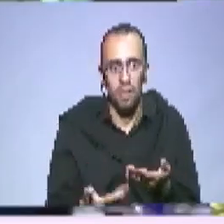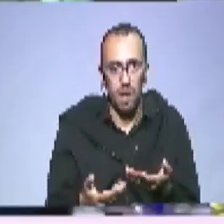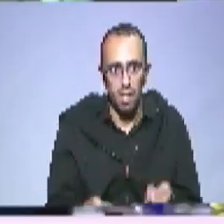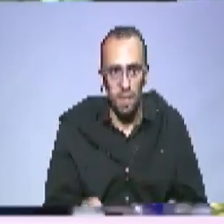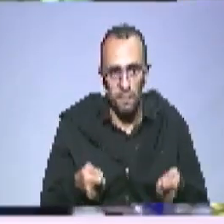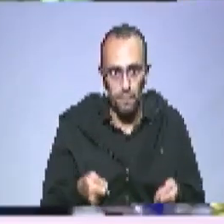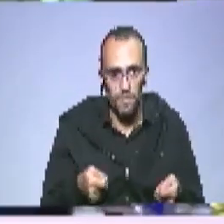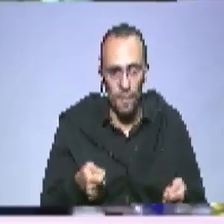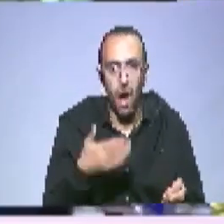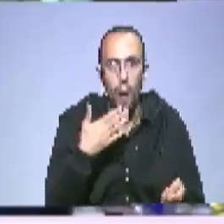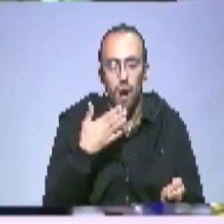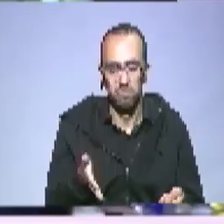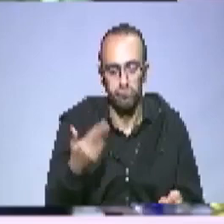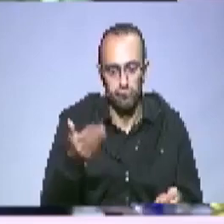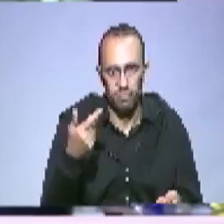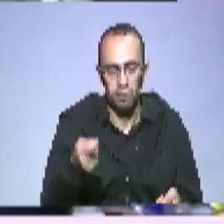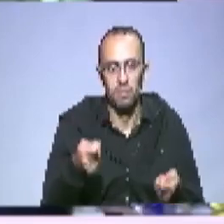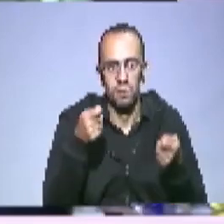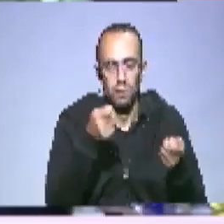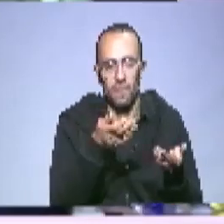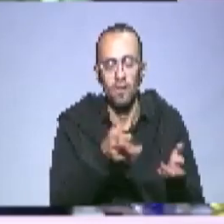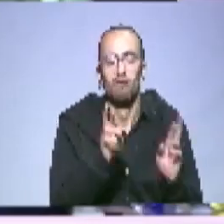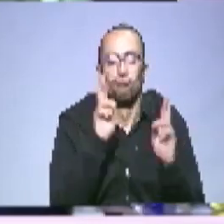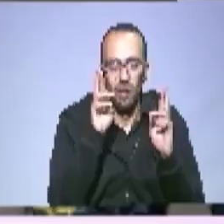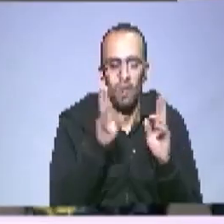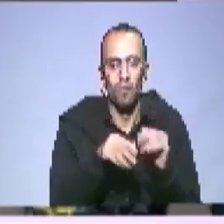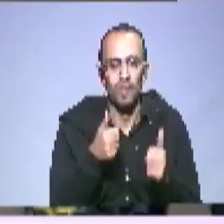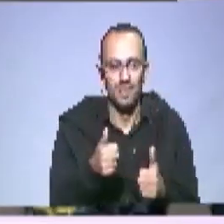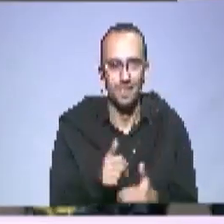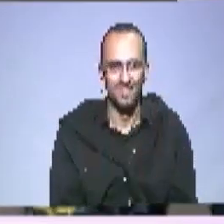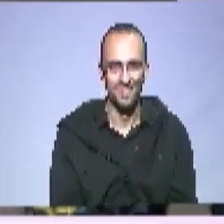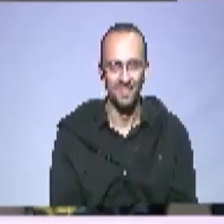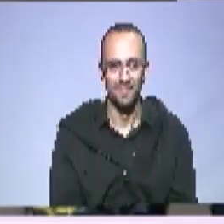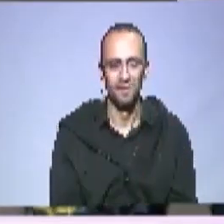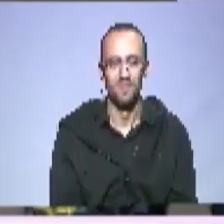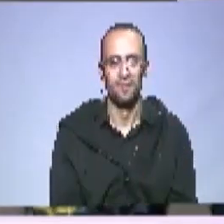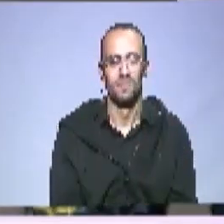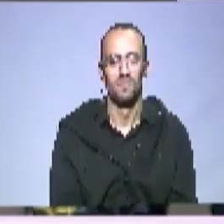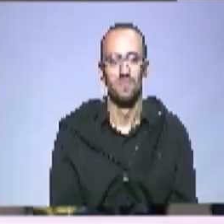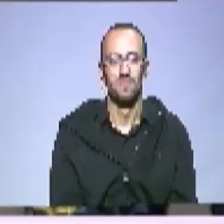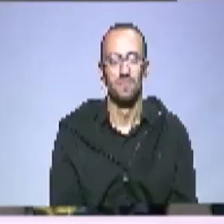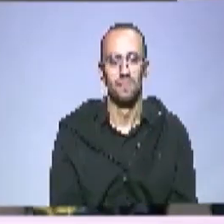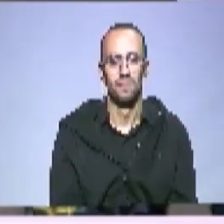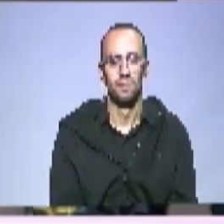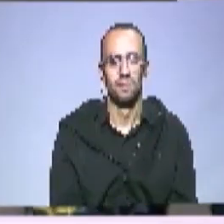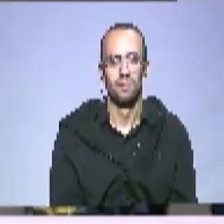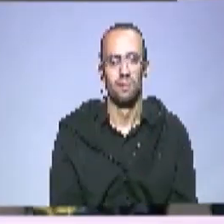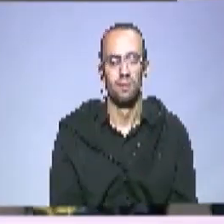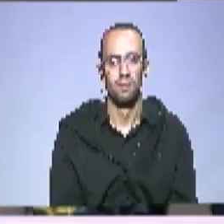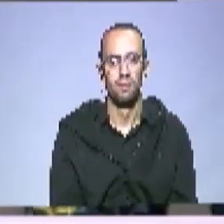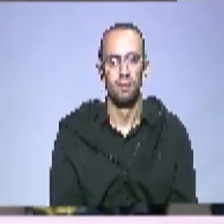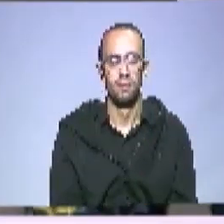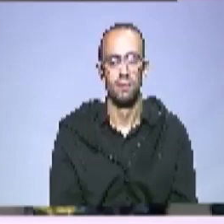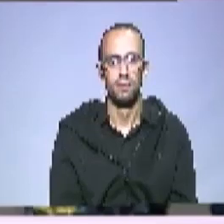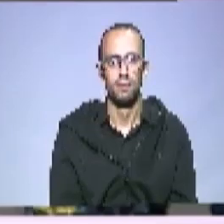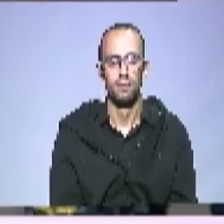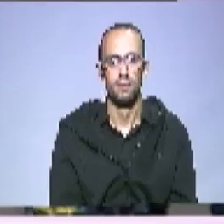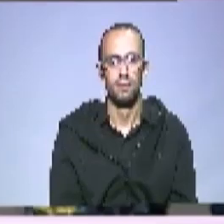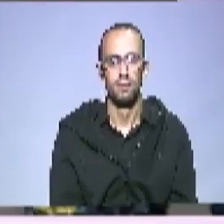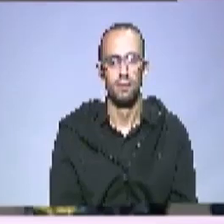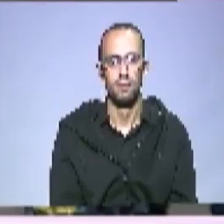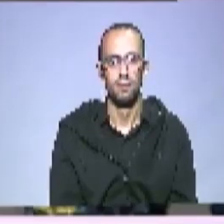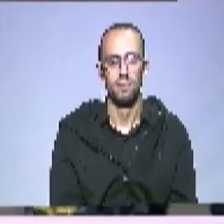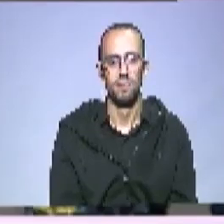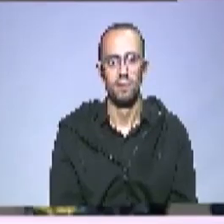معانا 45 دقيقه وربنا يستر تطلع كويسه. طيب حلو قوي. شيف جاوبت استاذه ملك عن